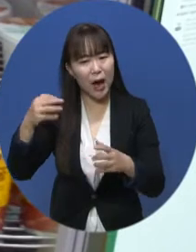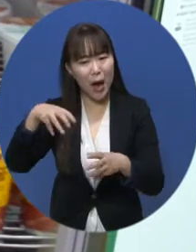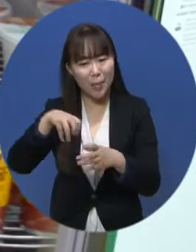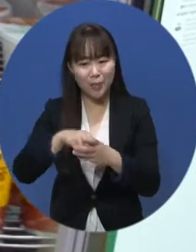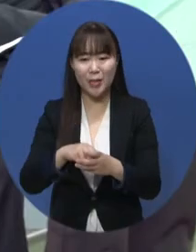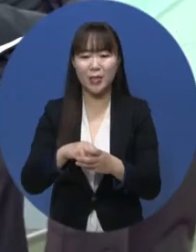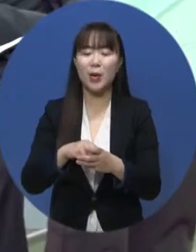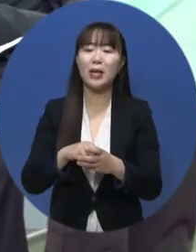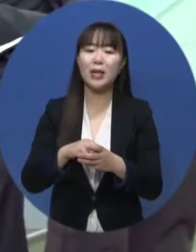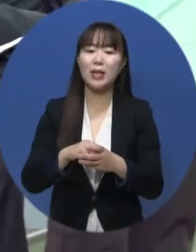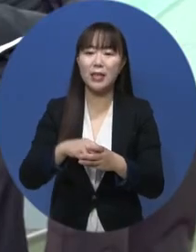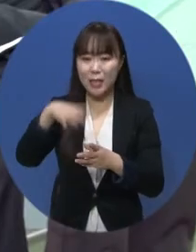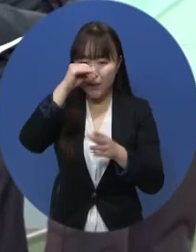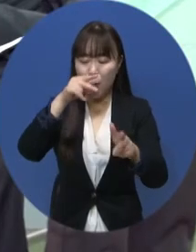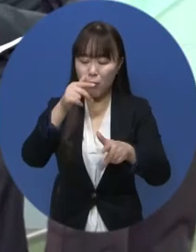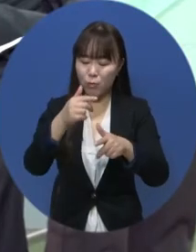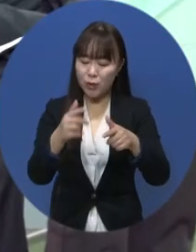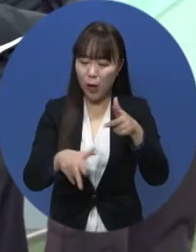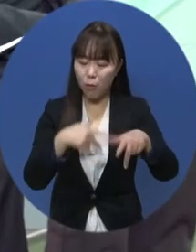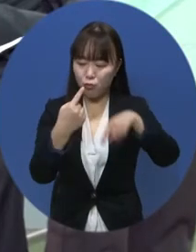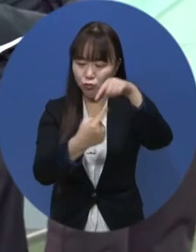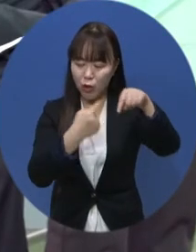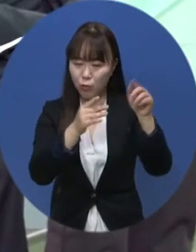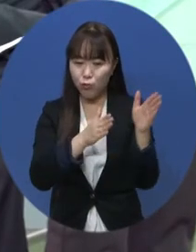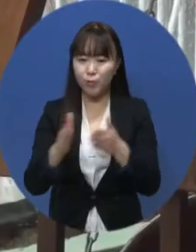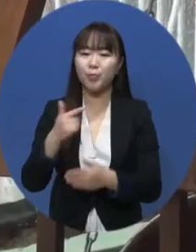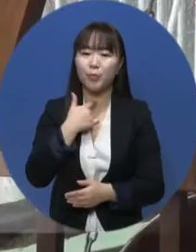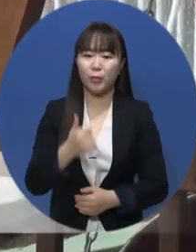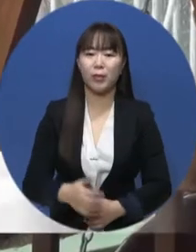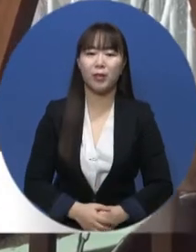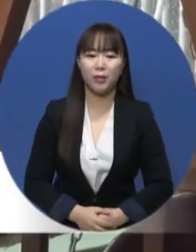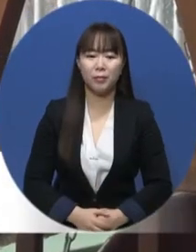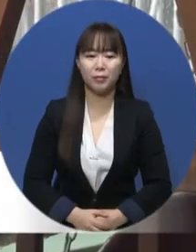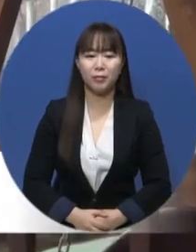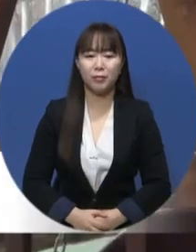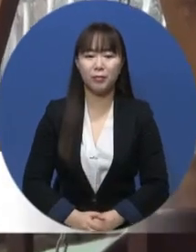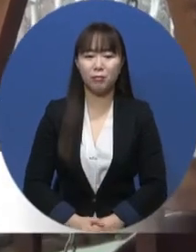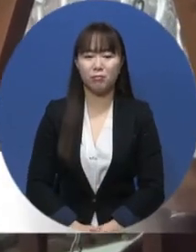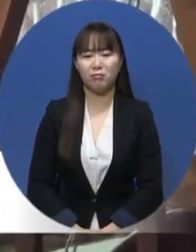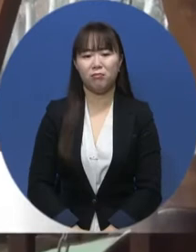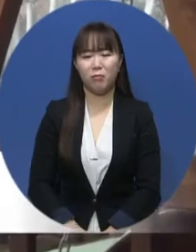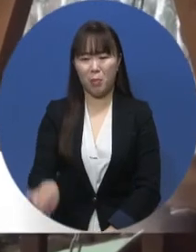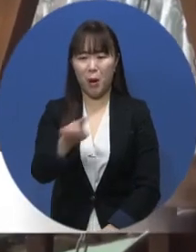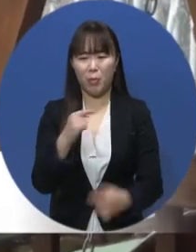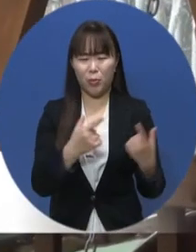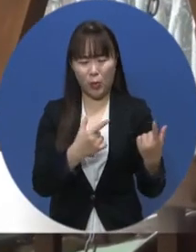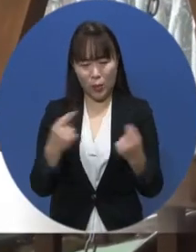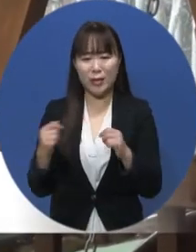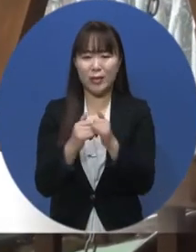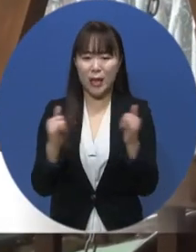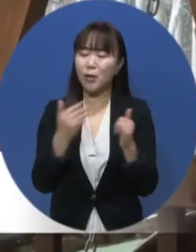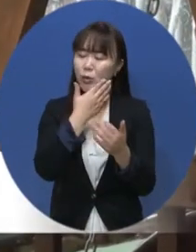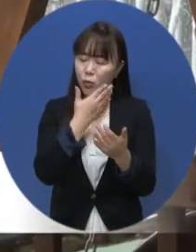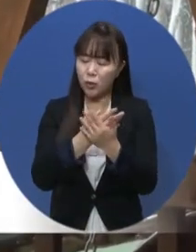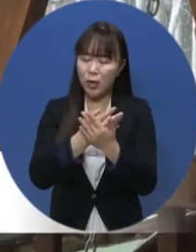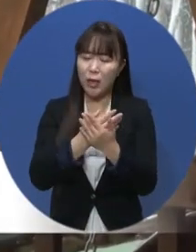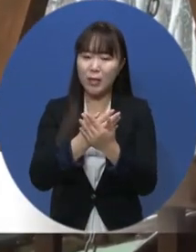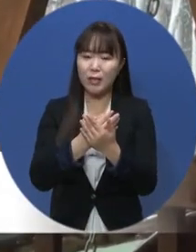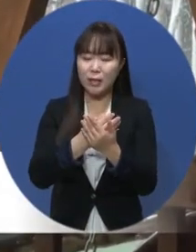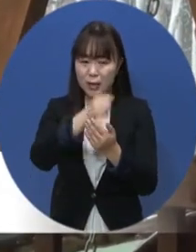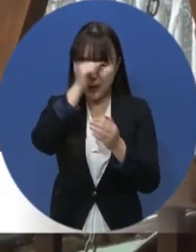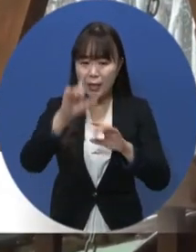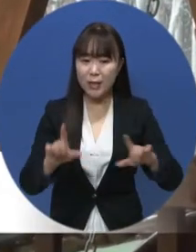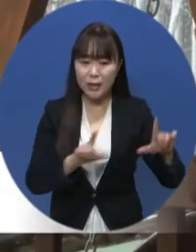접목하여 시범 운영하며 준비해왔습니다. 다들 사람이거든. 소중한 인생입니다. 한 데서 지내는